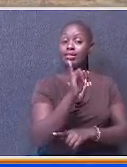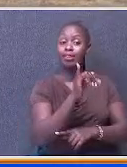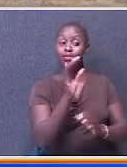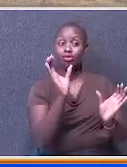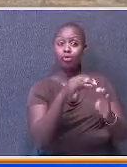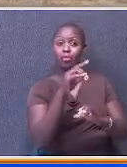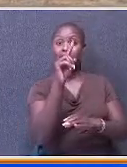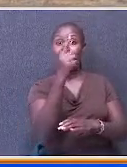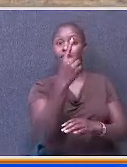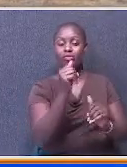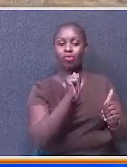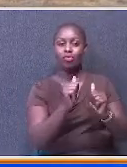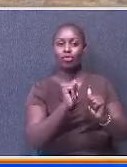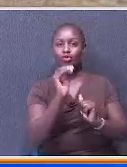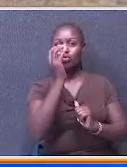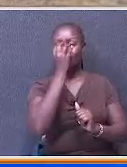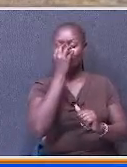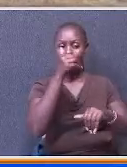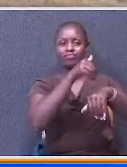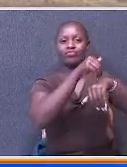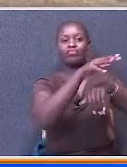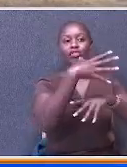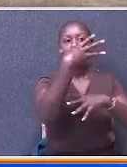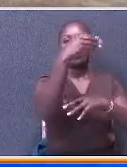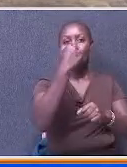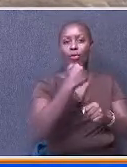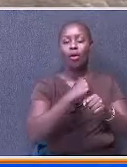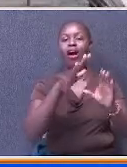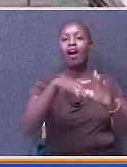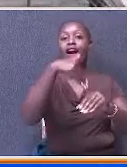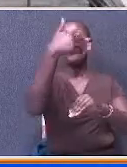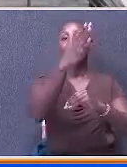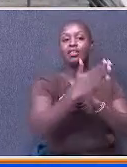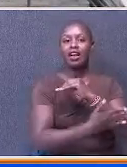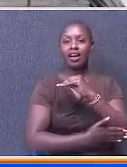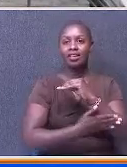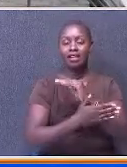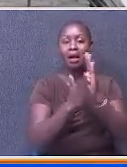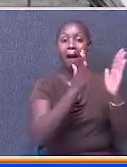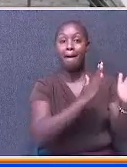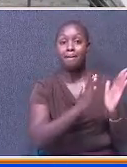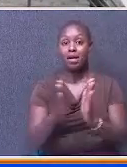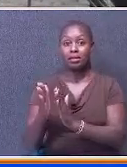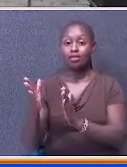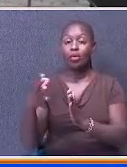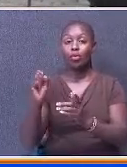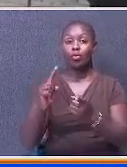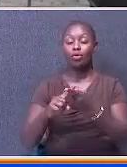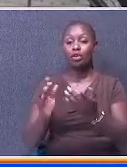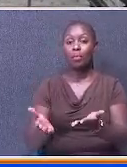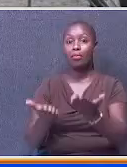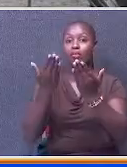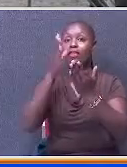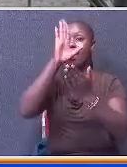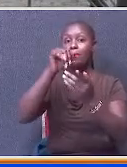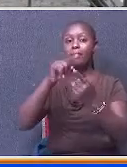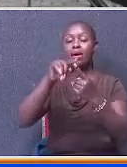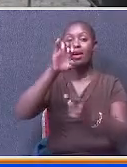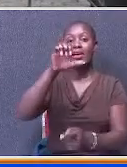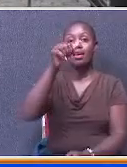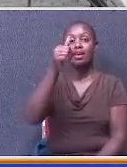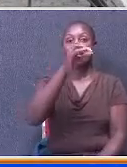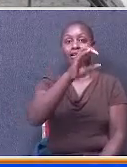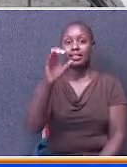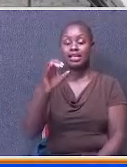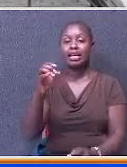cha kwanza Rais Ruto kulituma kwenye misheni ya nje ya taifa. Mpango huu uliidhinishwa na viongozi wa mataifa ya EAC